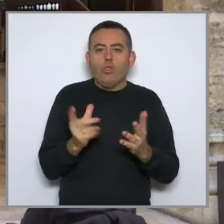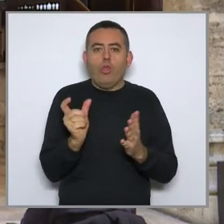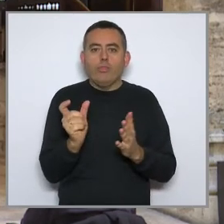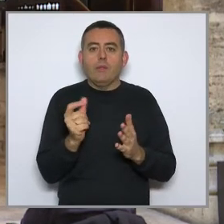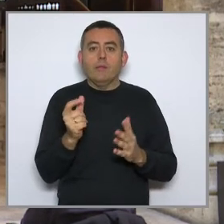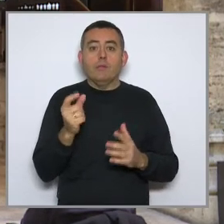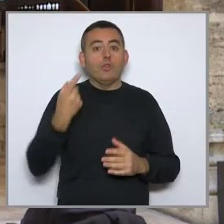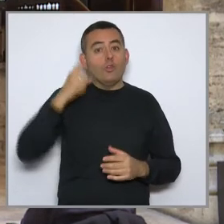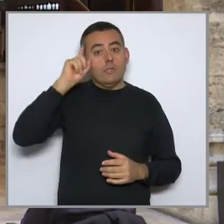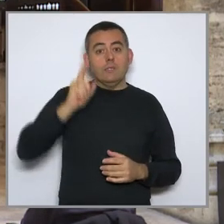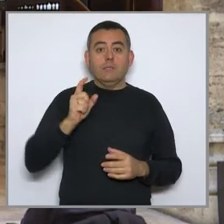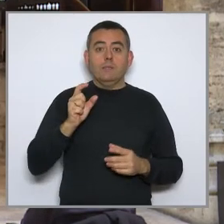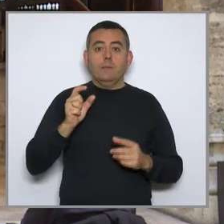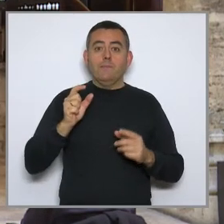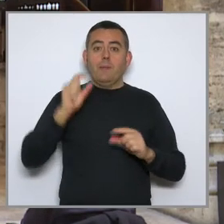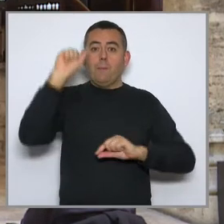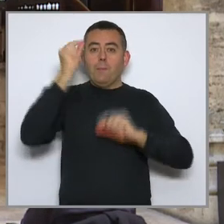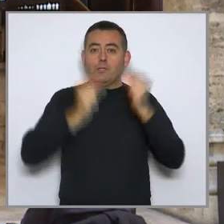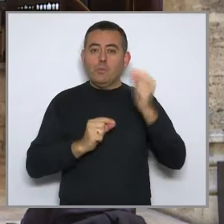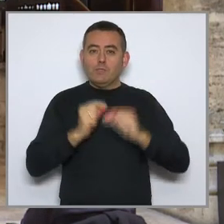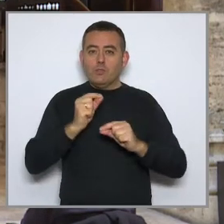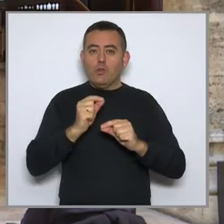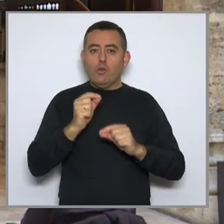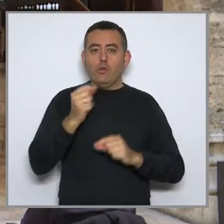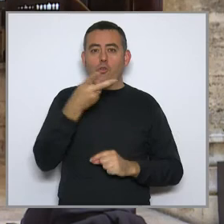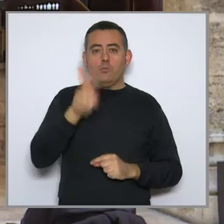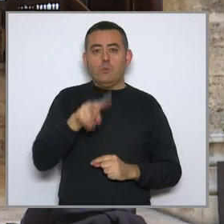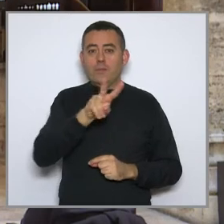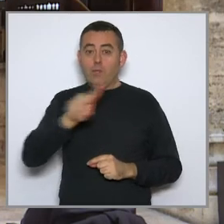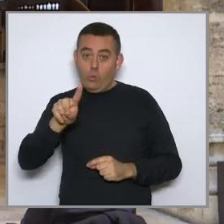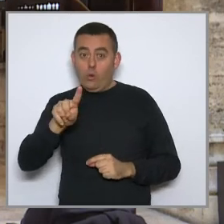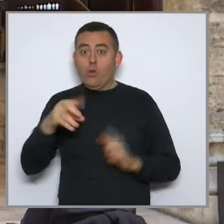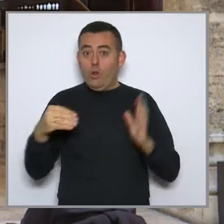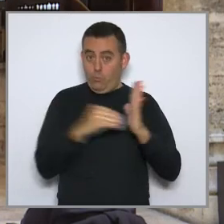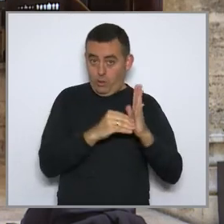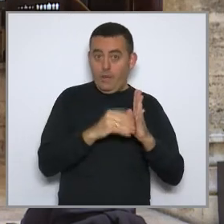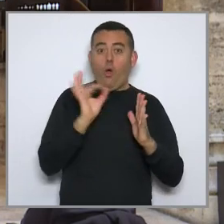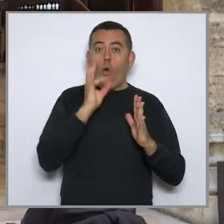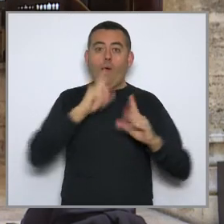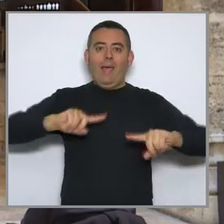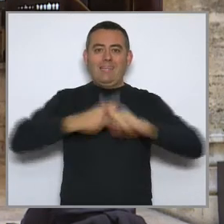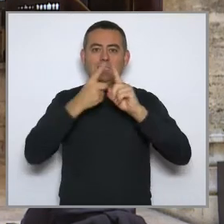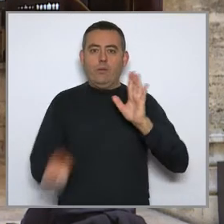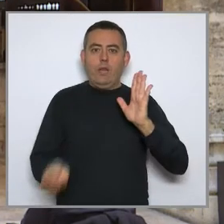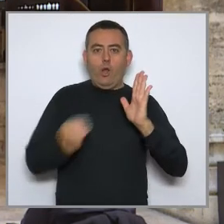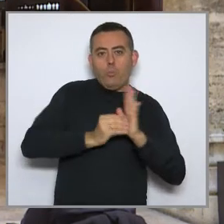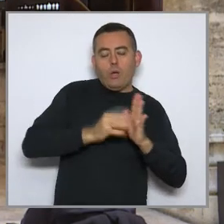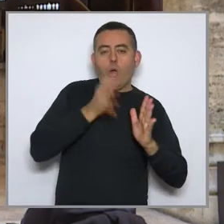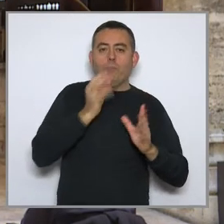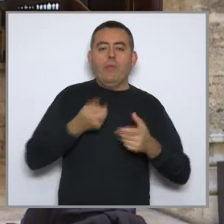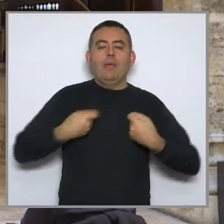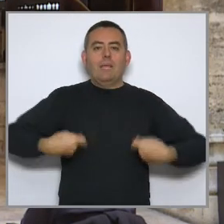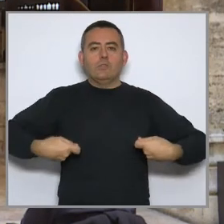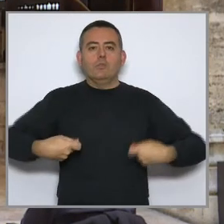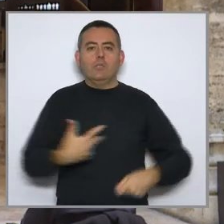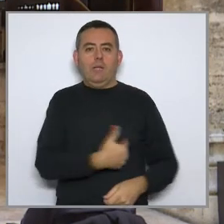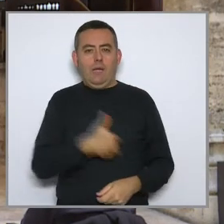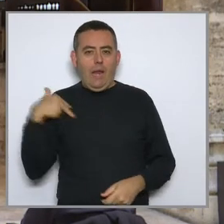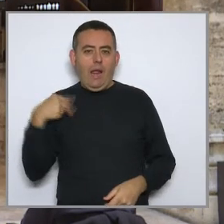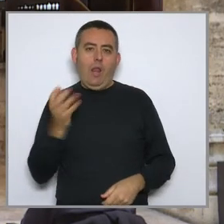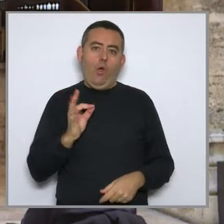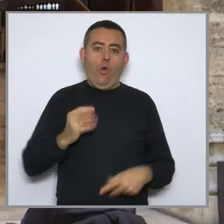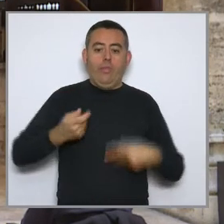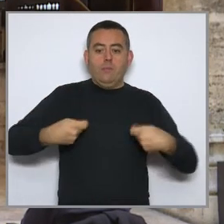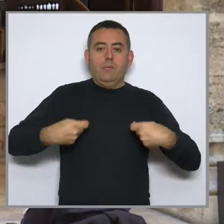de 2021, si hi ha alguna assignació extraordinària o venen de gastos generals o gastos o despeses no